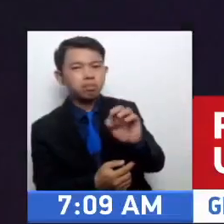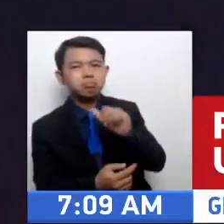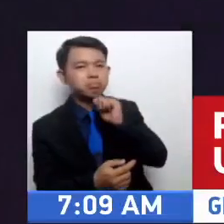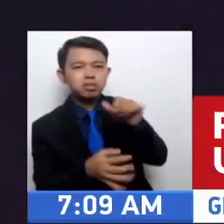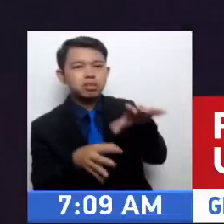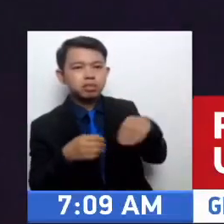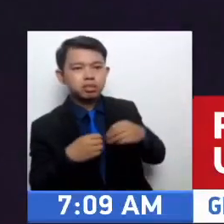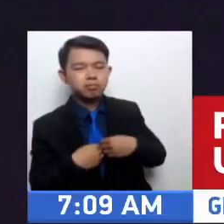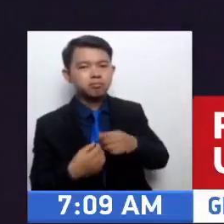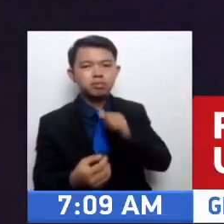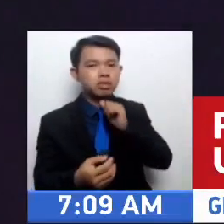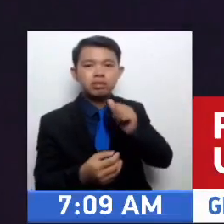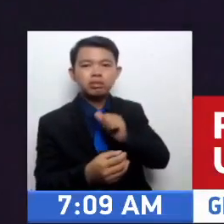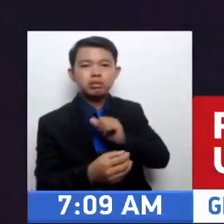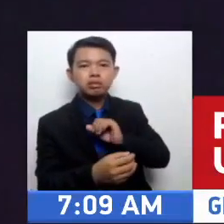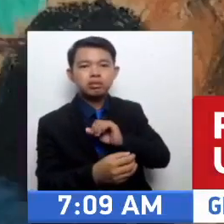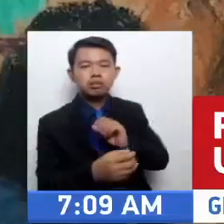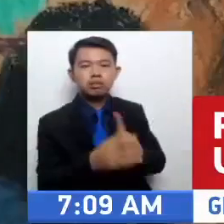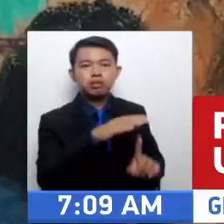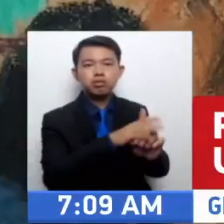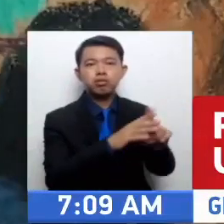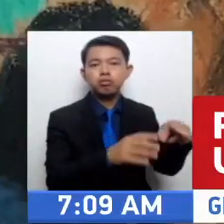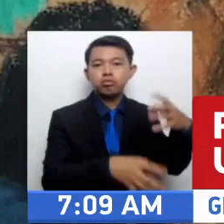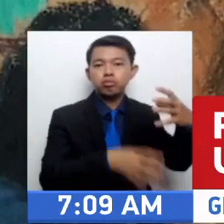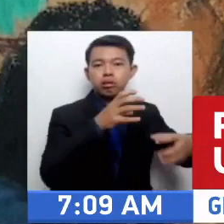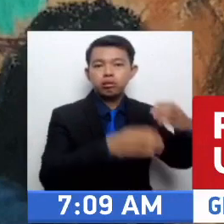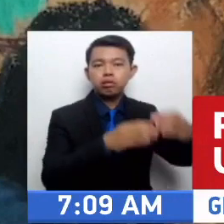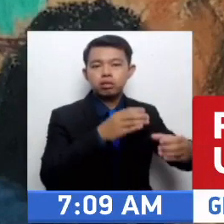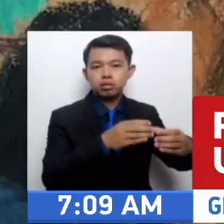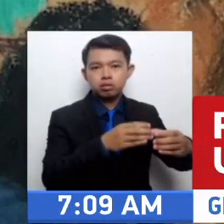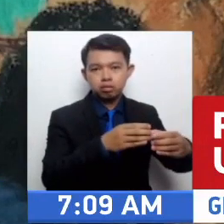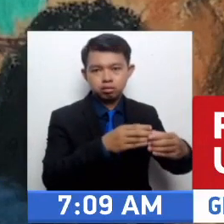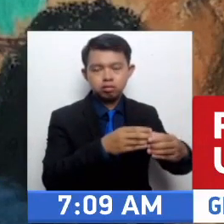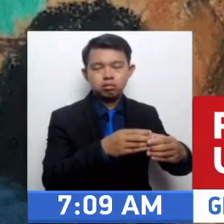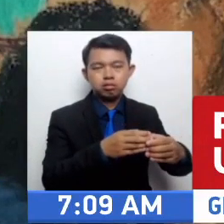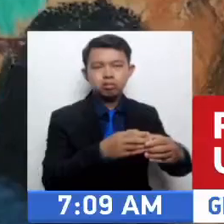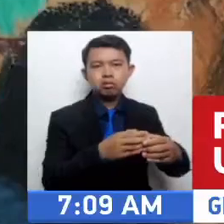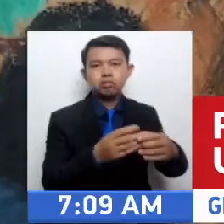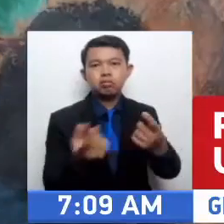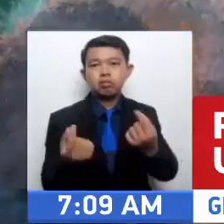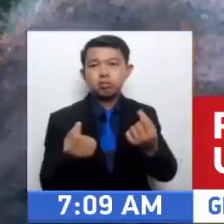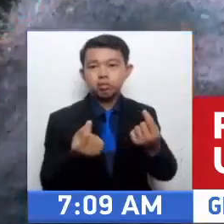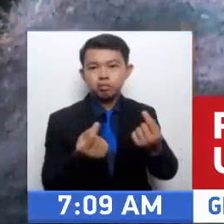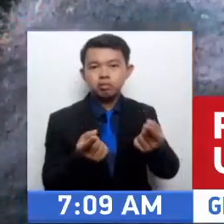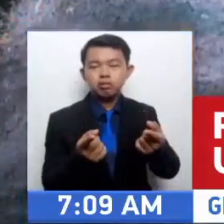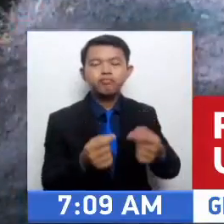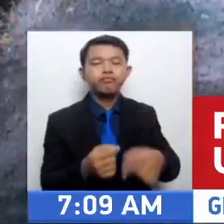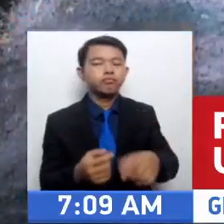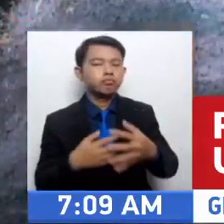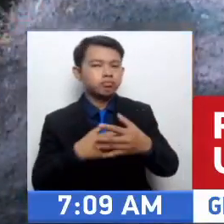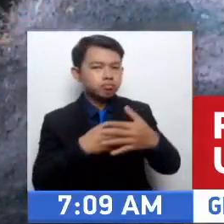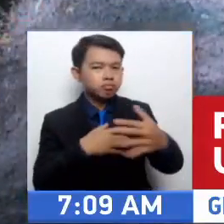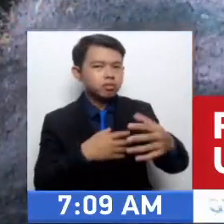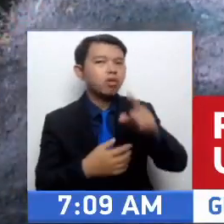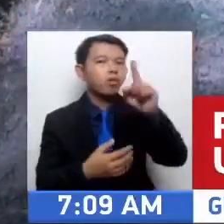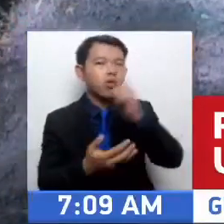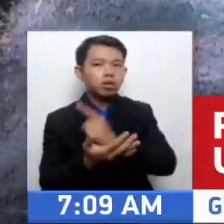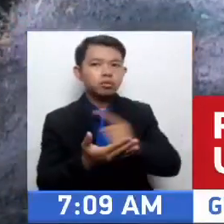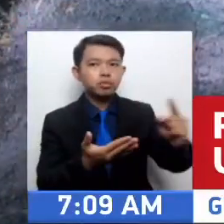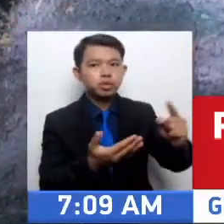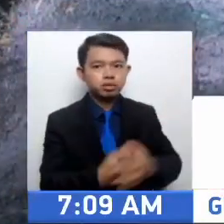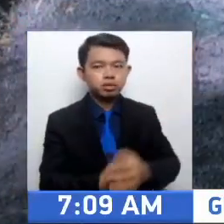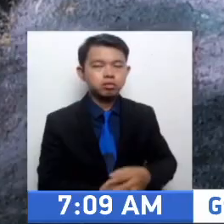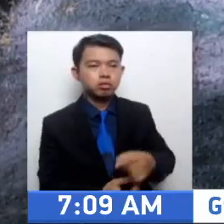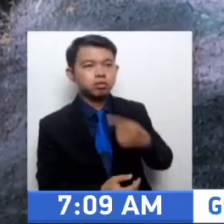tatagal ang mga pagdinig ng isa hanggang dalawang linggo. Dati nang sinabi ni Trump na gawa-gawa lang ang aligasyon laban sa